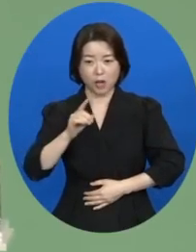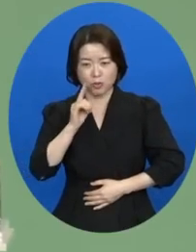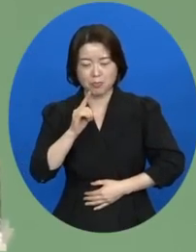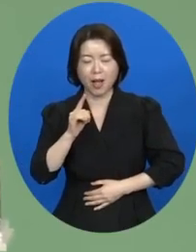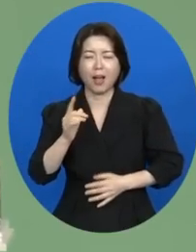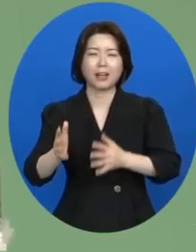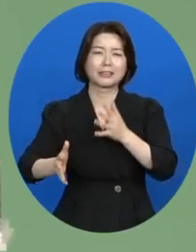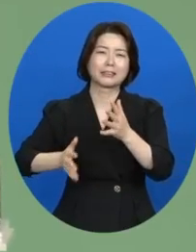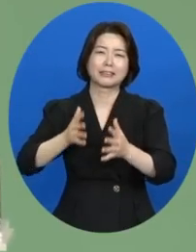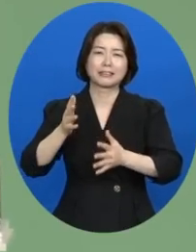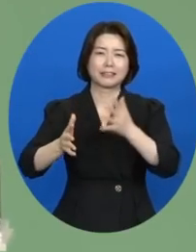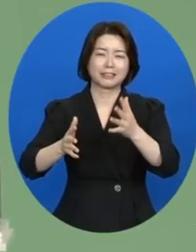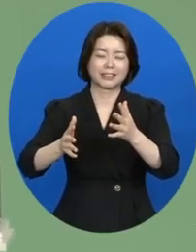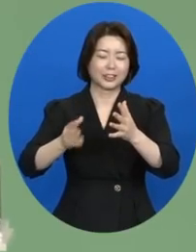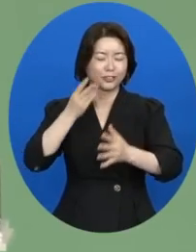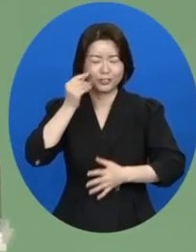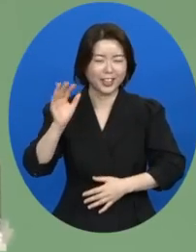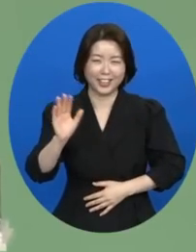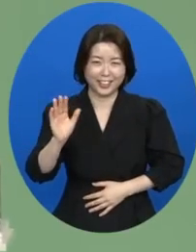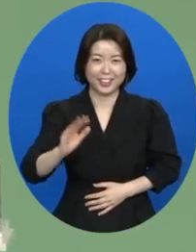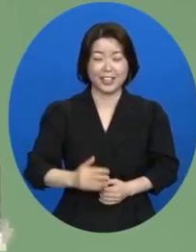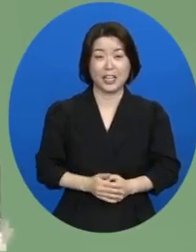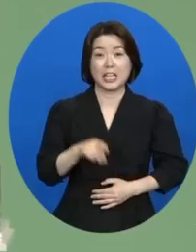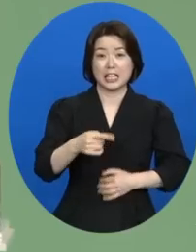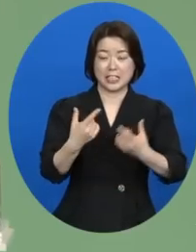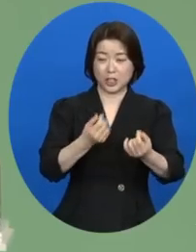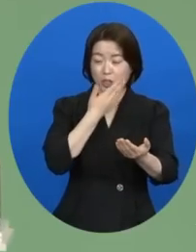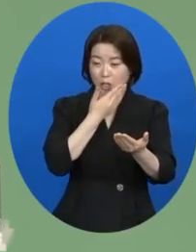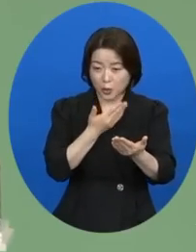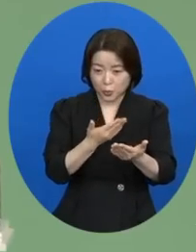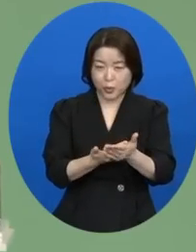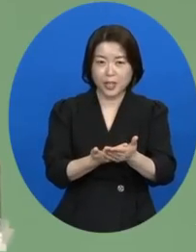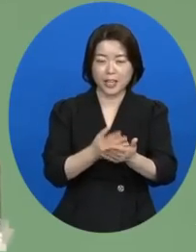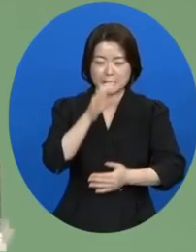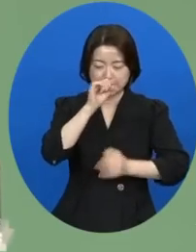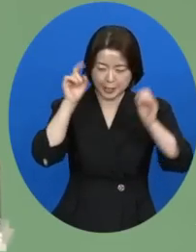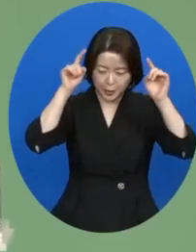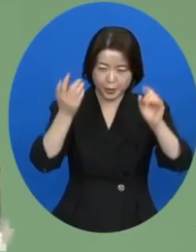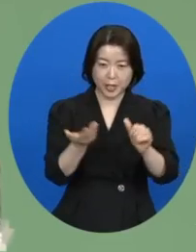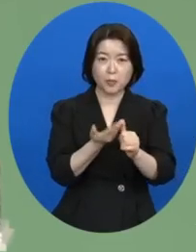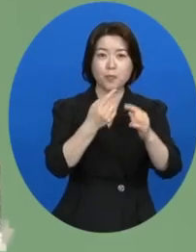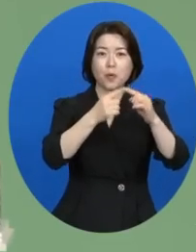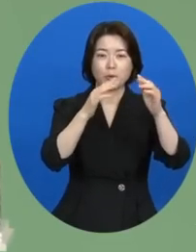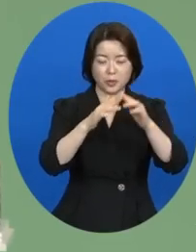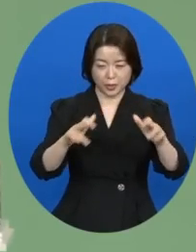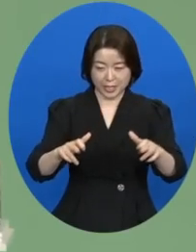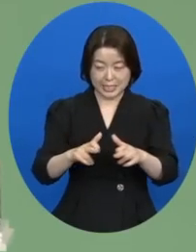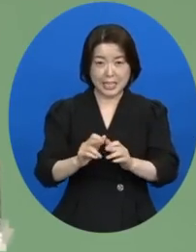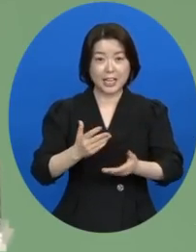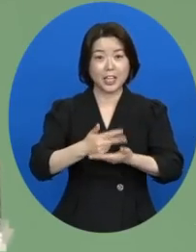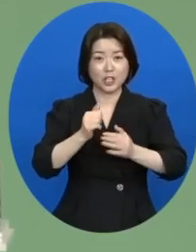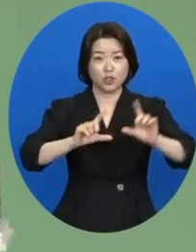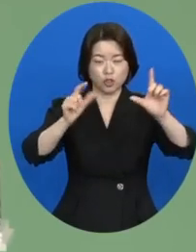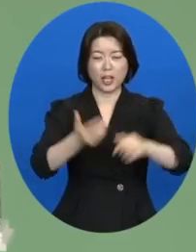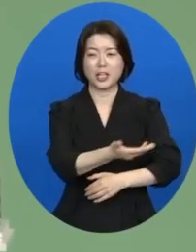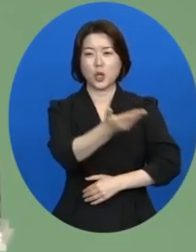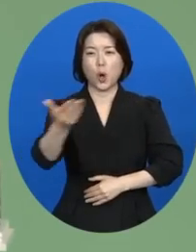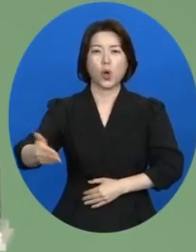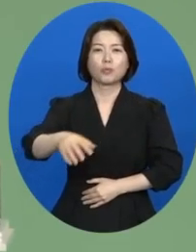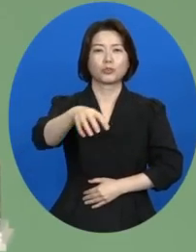아주 유창하지 못한데 이렇게 귀한 선한 목자 교회 창의인 줄에 여러분들